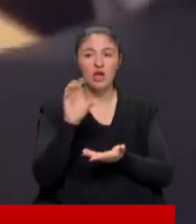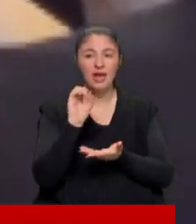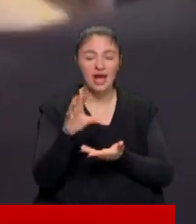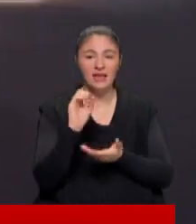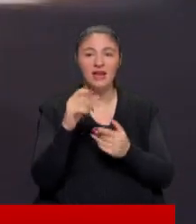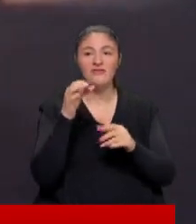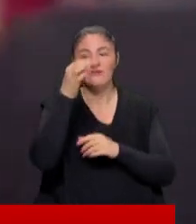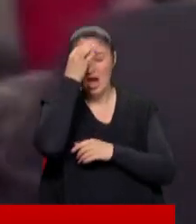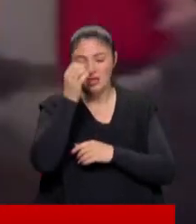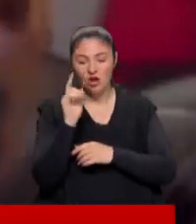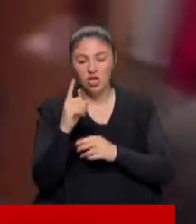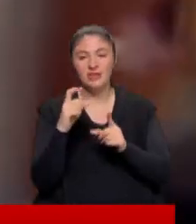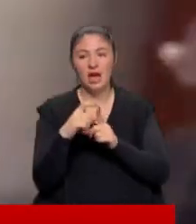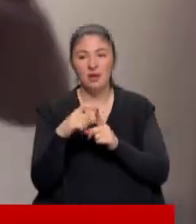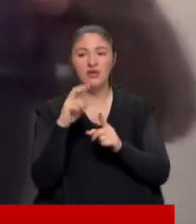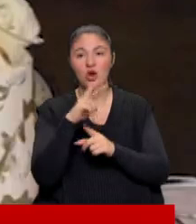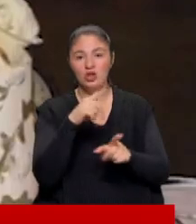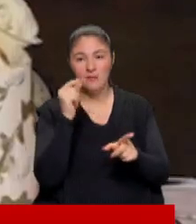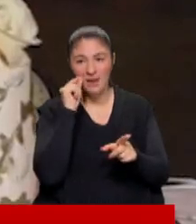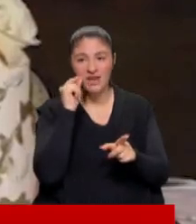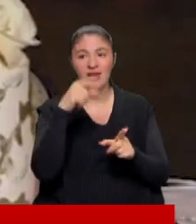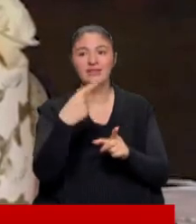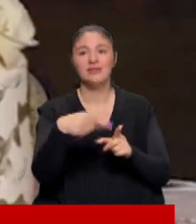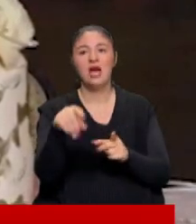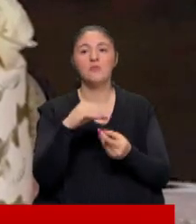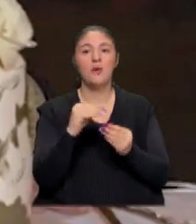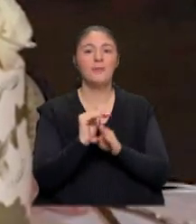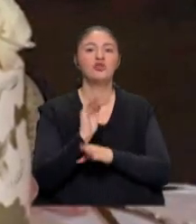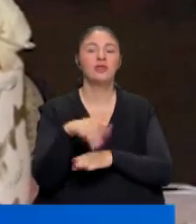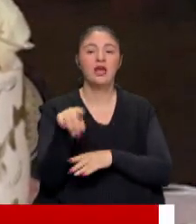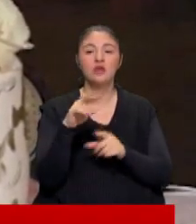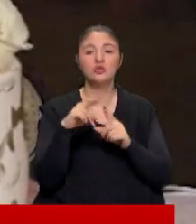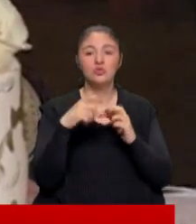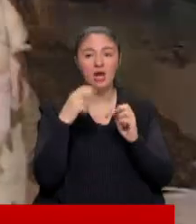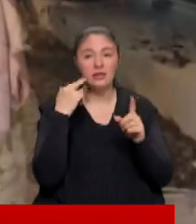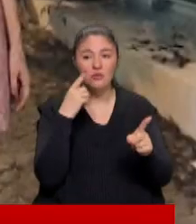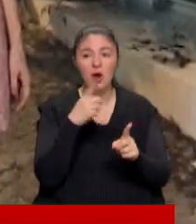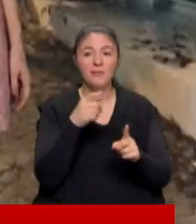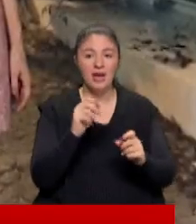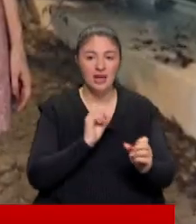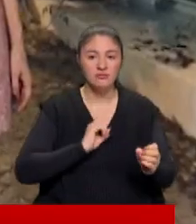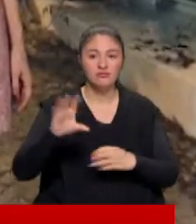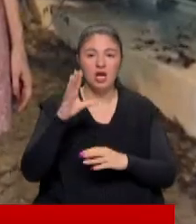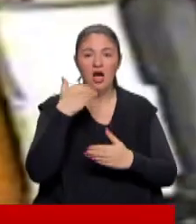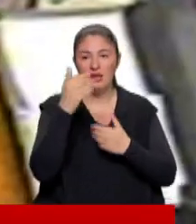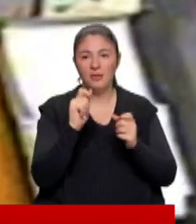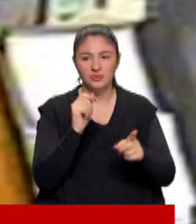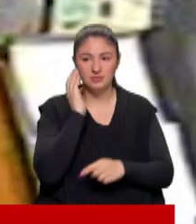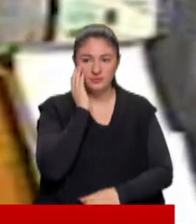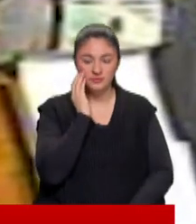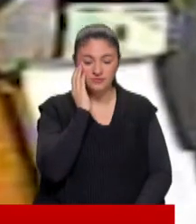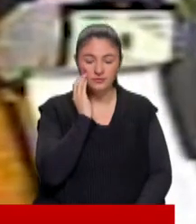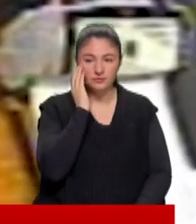gönderenler Fatih Terim'in damadı Volkan Bahçekapılı ve diğer mağdurlardı. Nur Erkasab o para trafiğini de anlattı.